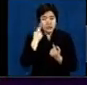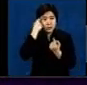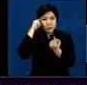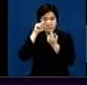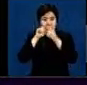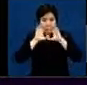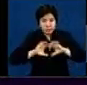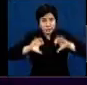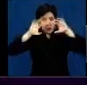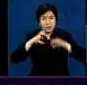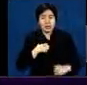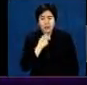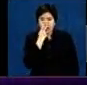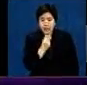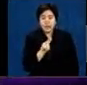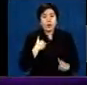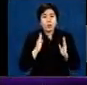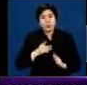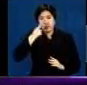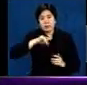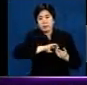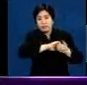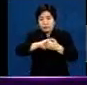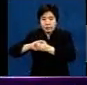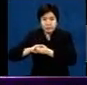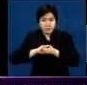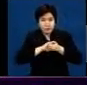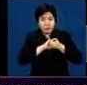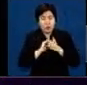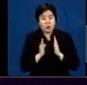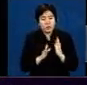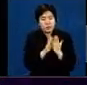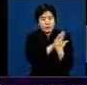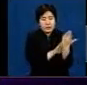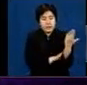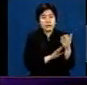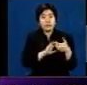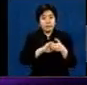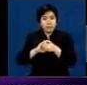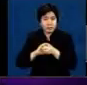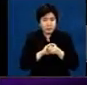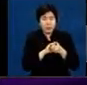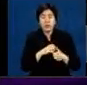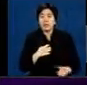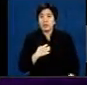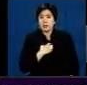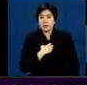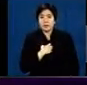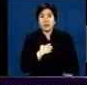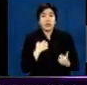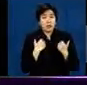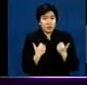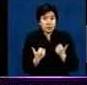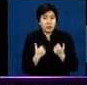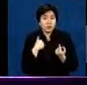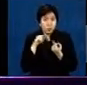ฐบาลนั้นก็ต้องการเห็นความปลองดองความสมานฉันท์ของคนในชาติอย่างไม่ลดละจนในที่สุ